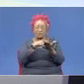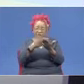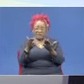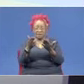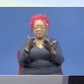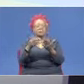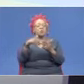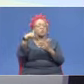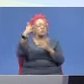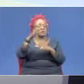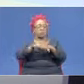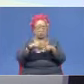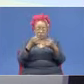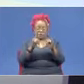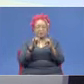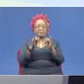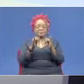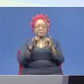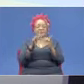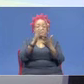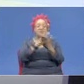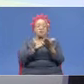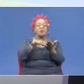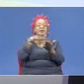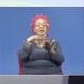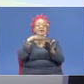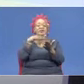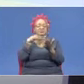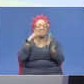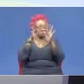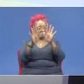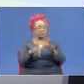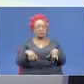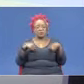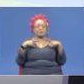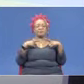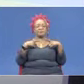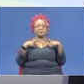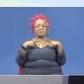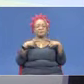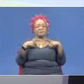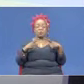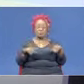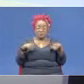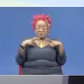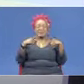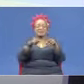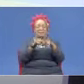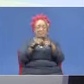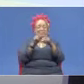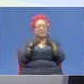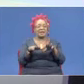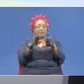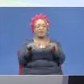muhimu kujaribu. Na kabla ya kufa ni muhimu kuishi. Lakini unapoishi pia zingatia